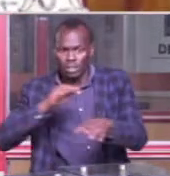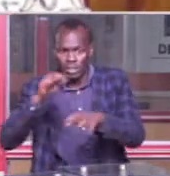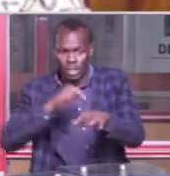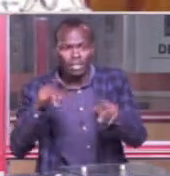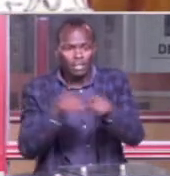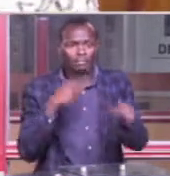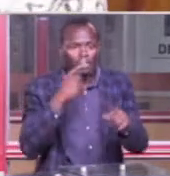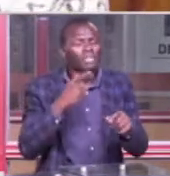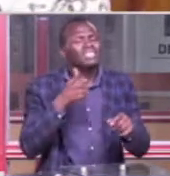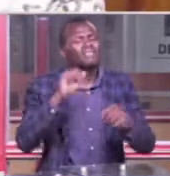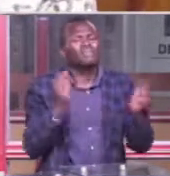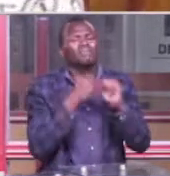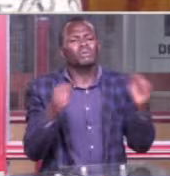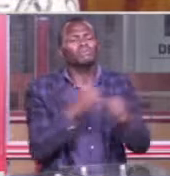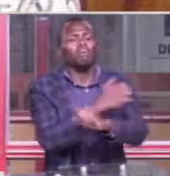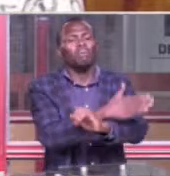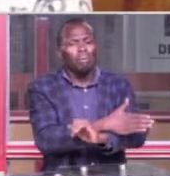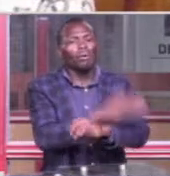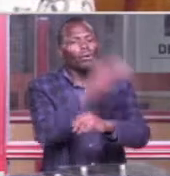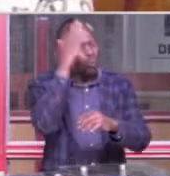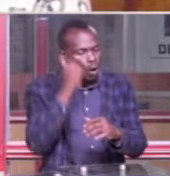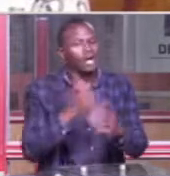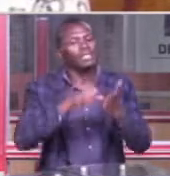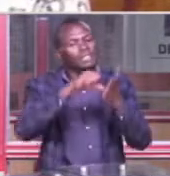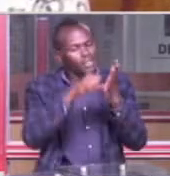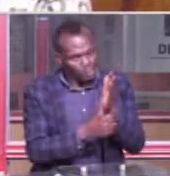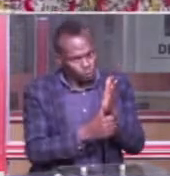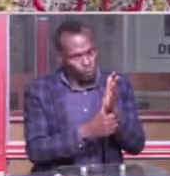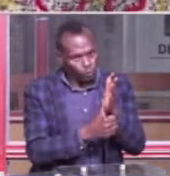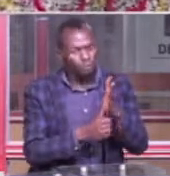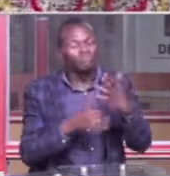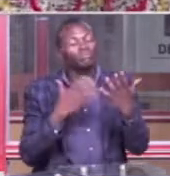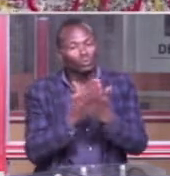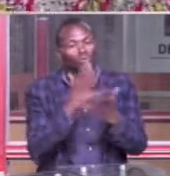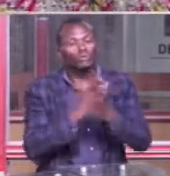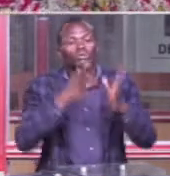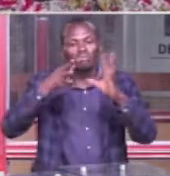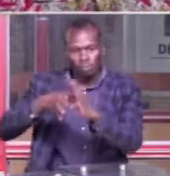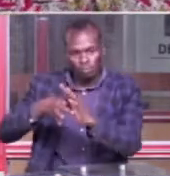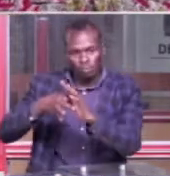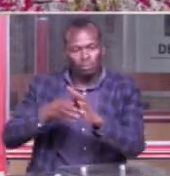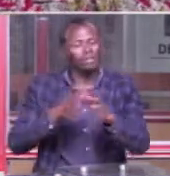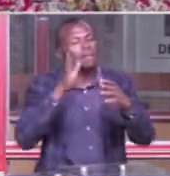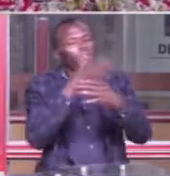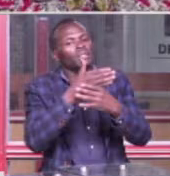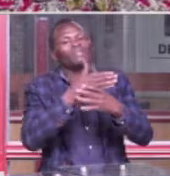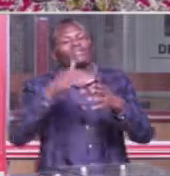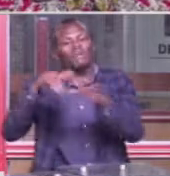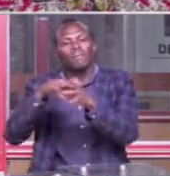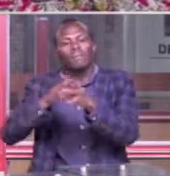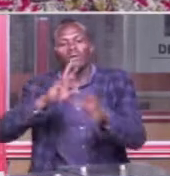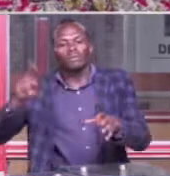maaso kubanga ekwata ku bulamu bwa munnaabwe. Bongerako nti ono alangibwa bwemage kuba ensonga gy'aliko ey'okunoonyereza ku